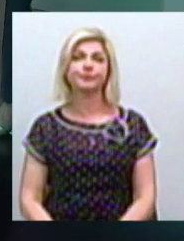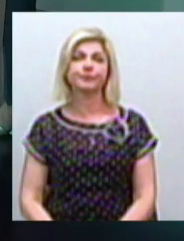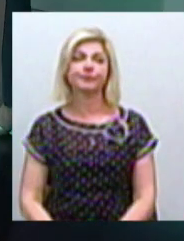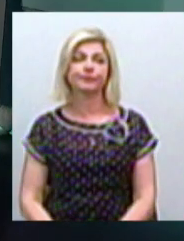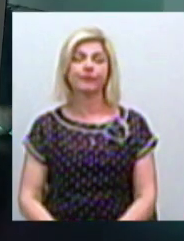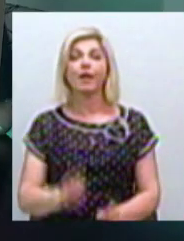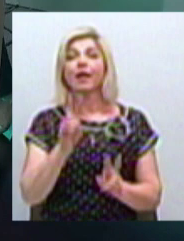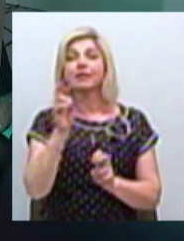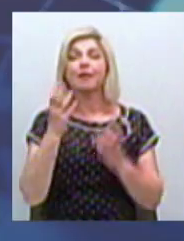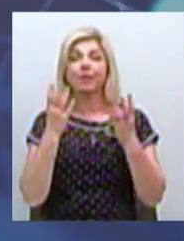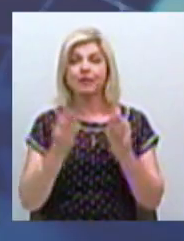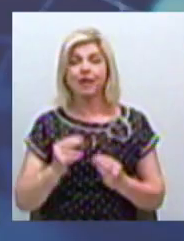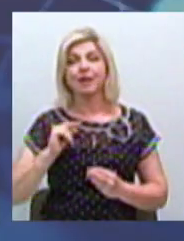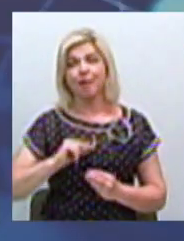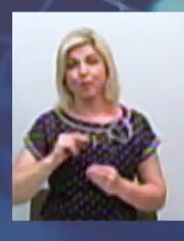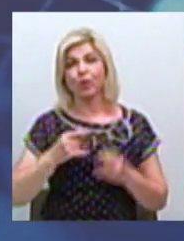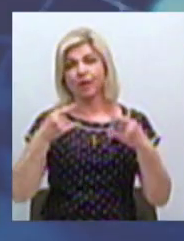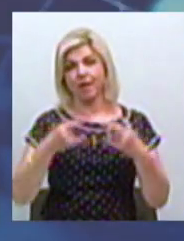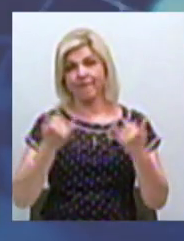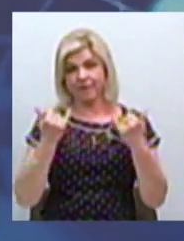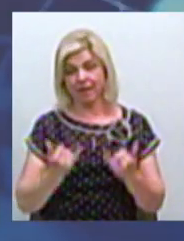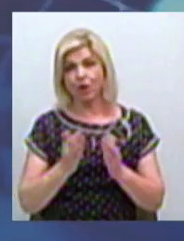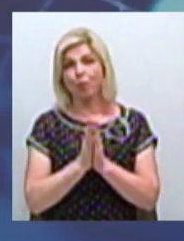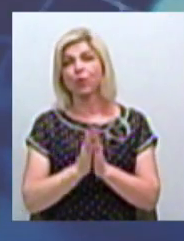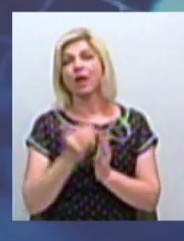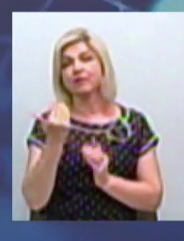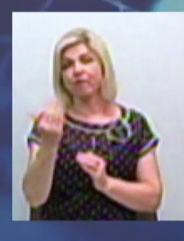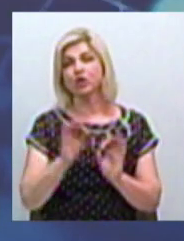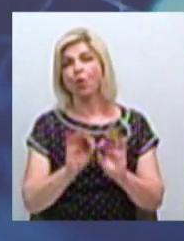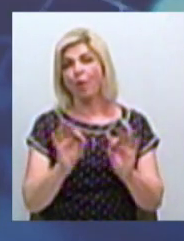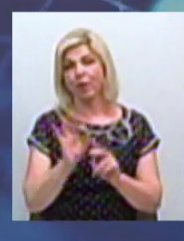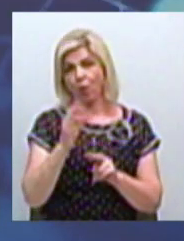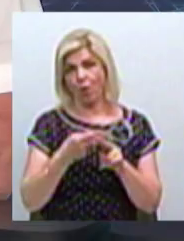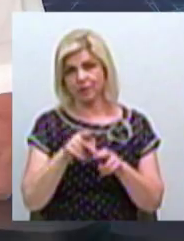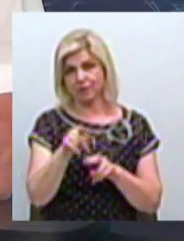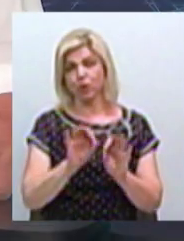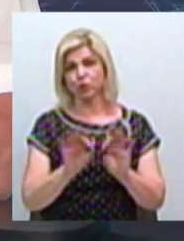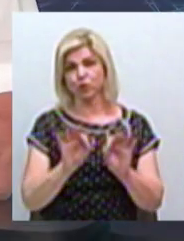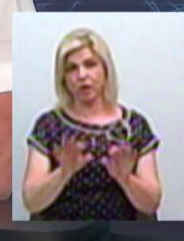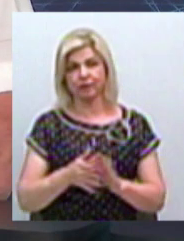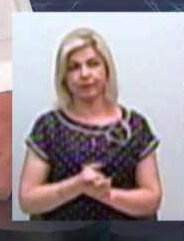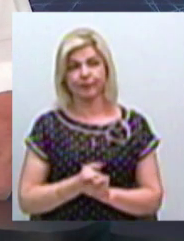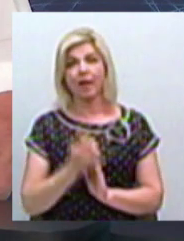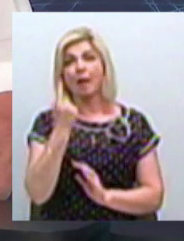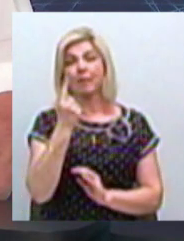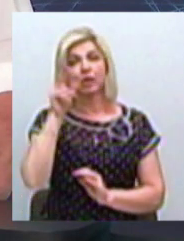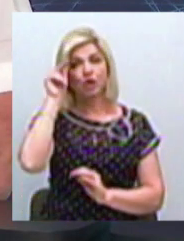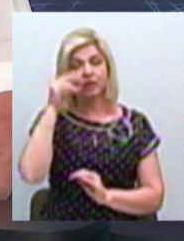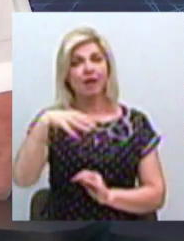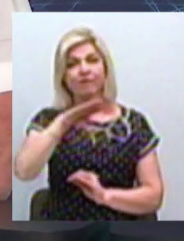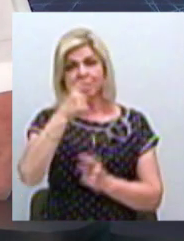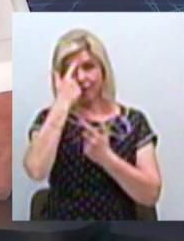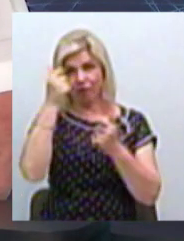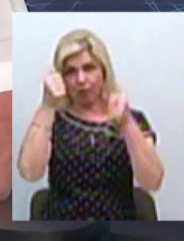Це тими днями працюємо в прямому ефірі. Олександр, будь ласка, ваш коментар щодо цього сюжету. З 1 числа вся інформація буде розвішена. З